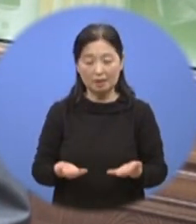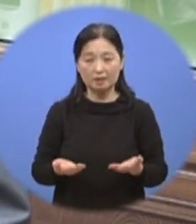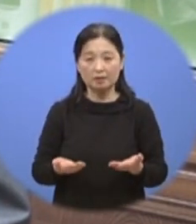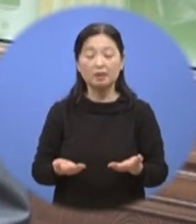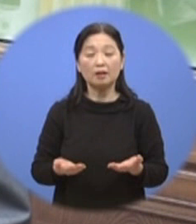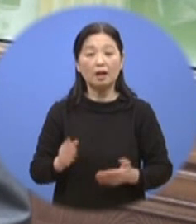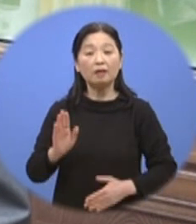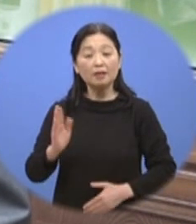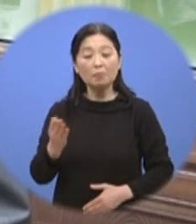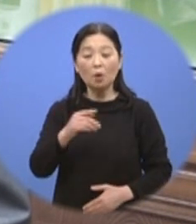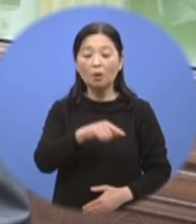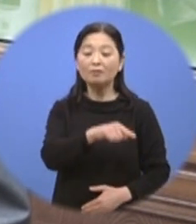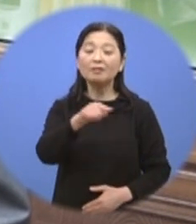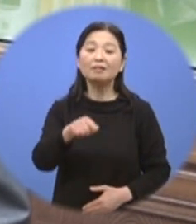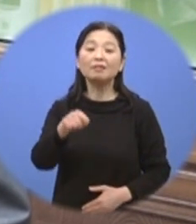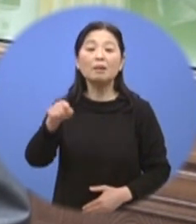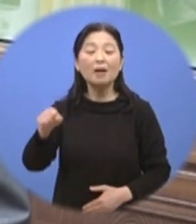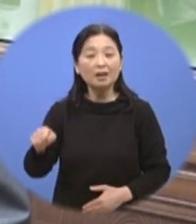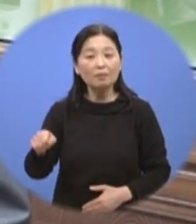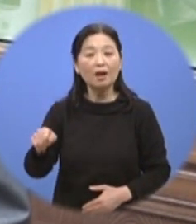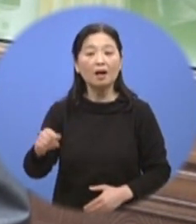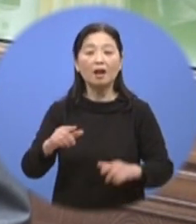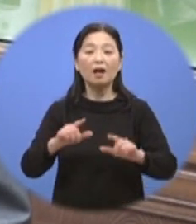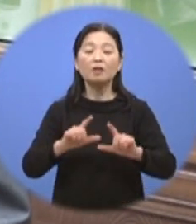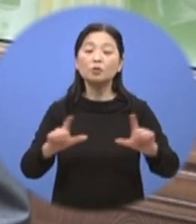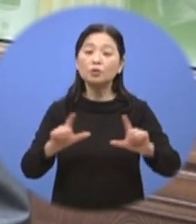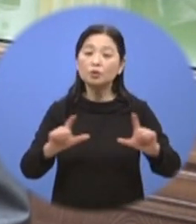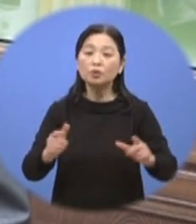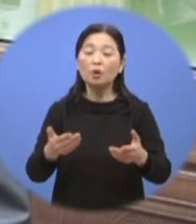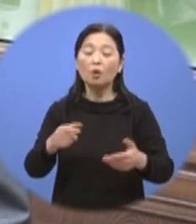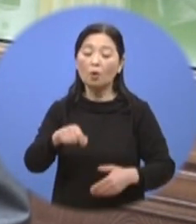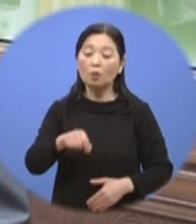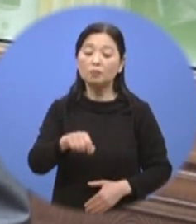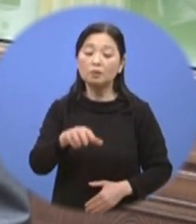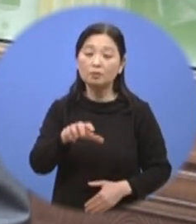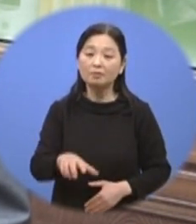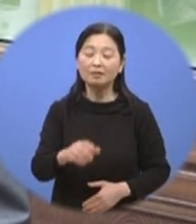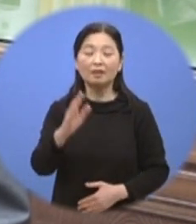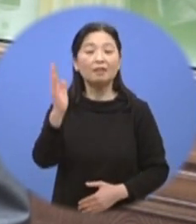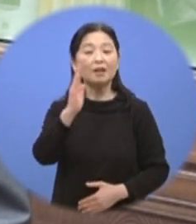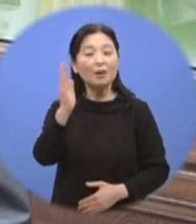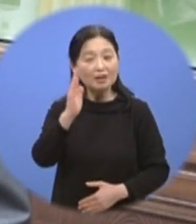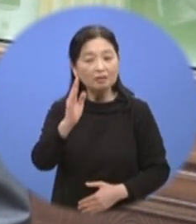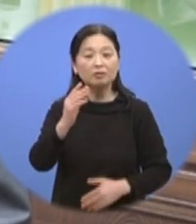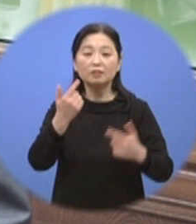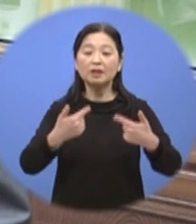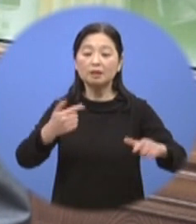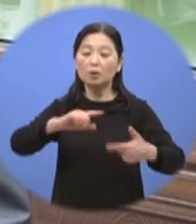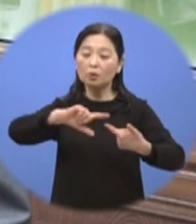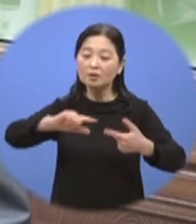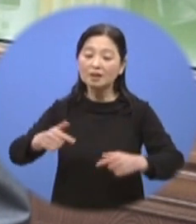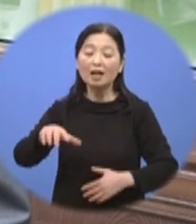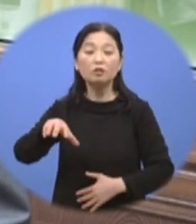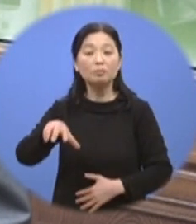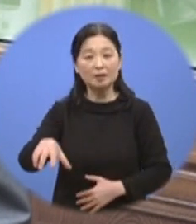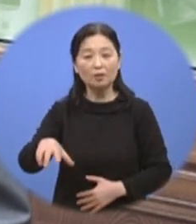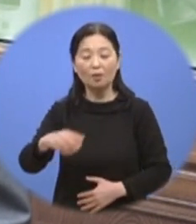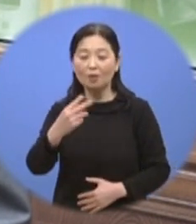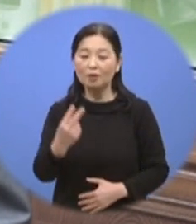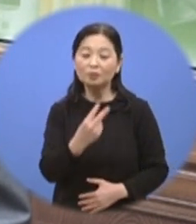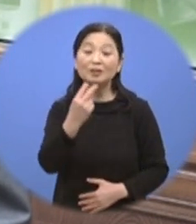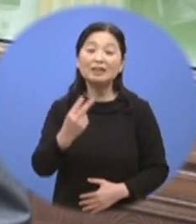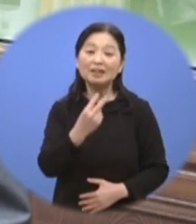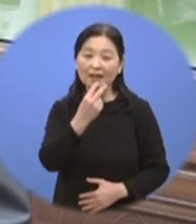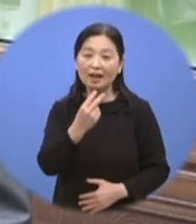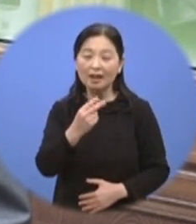やっぱりたまには普通のオフィスではなくて非日常の世界の中でみんなが集ま